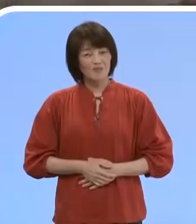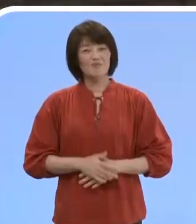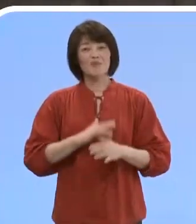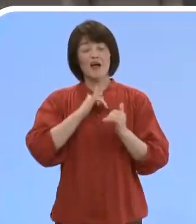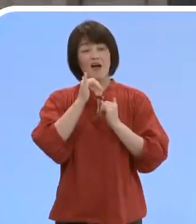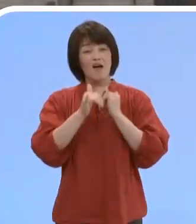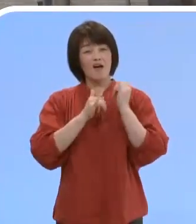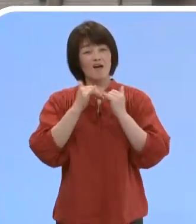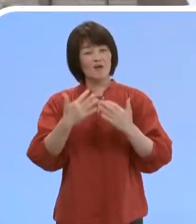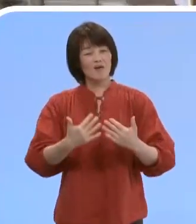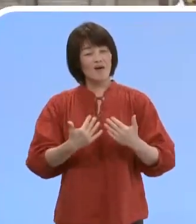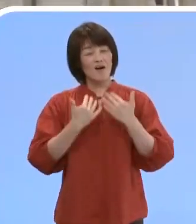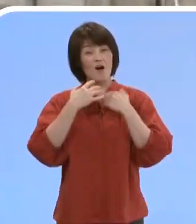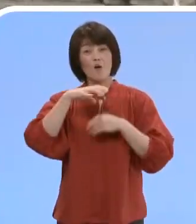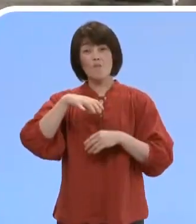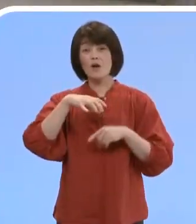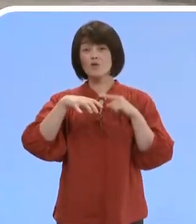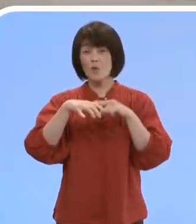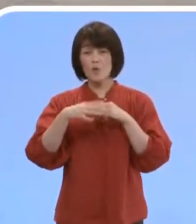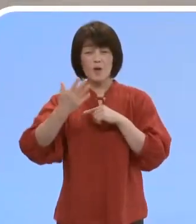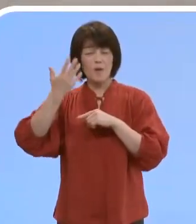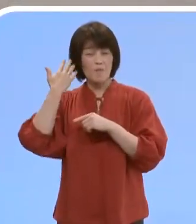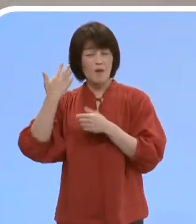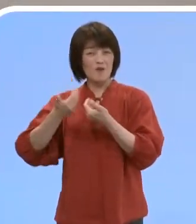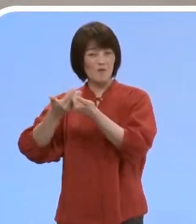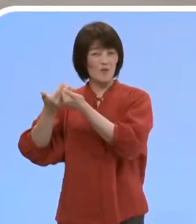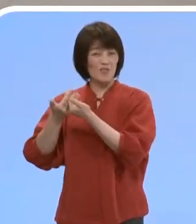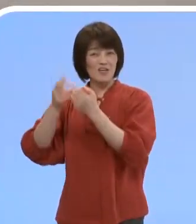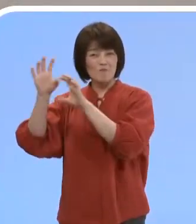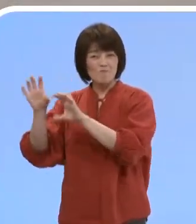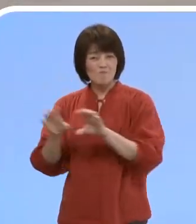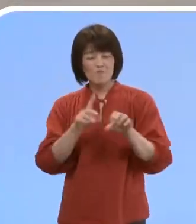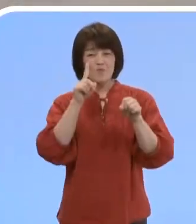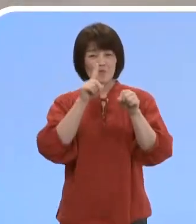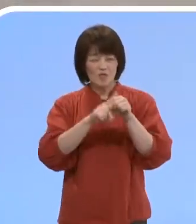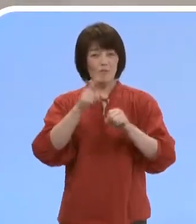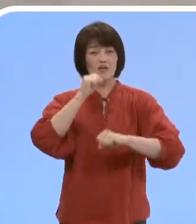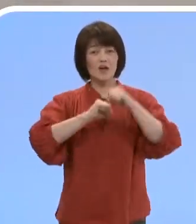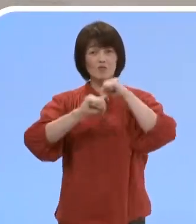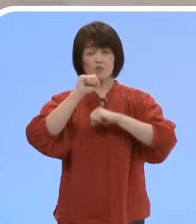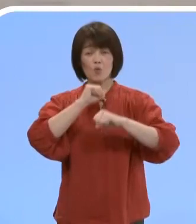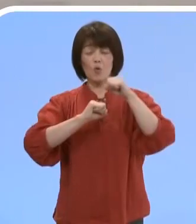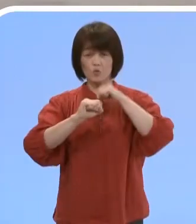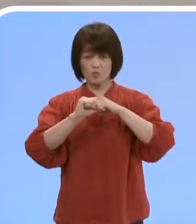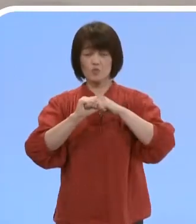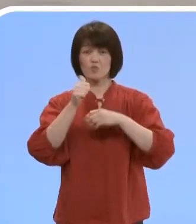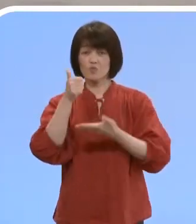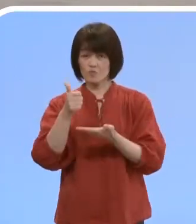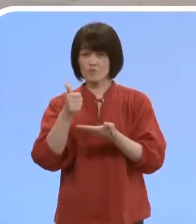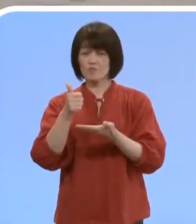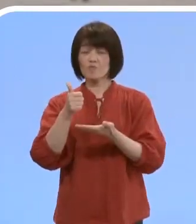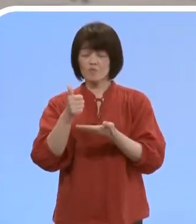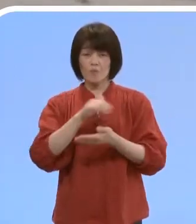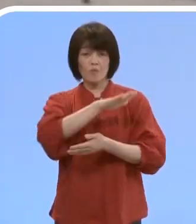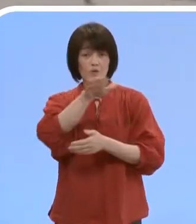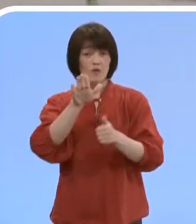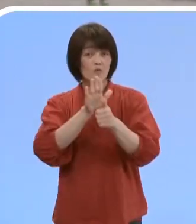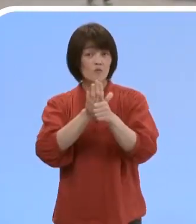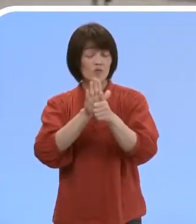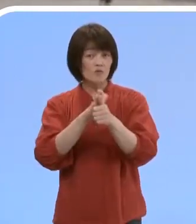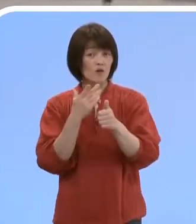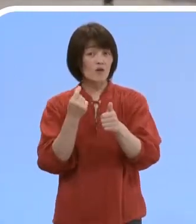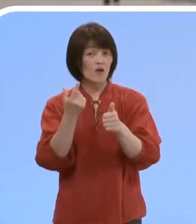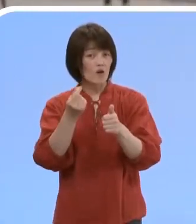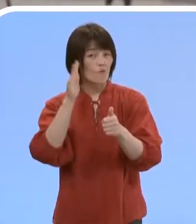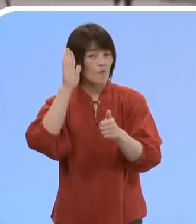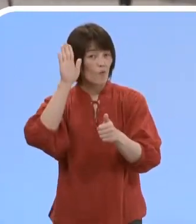いや、歴史ある町で昔のにぎわいを取り戻そうと活動されている井上さん、みんなのことを支えながらも